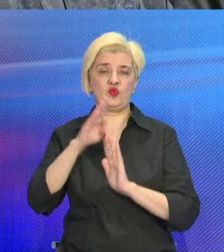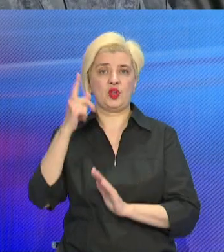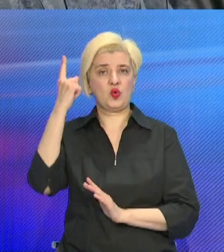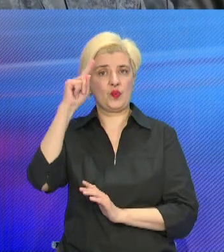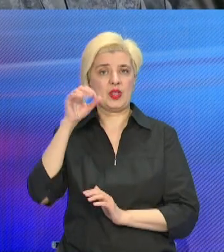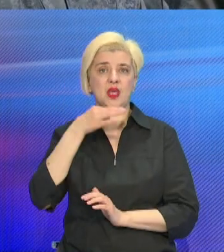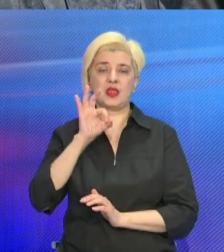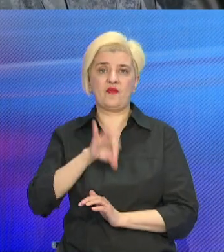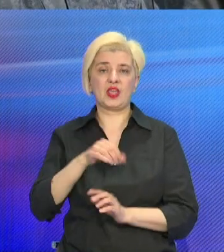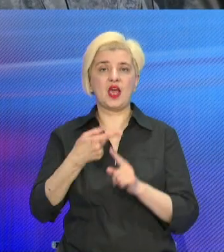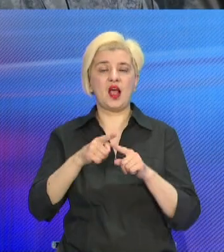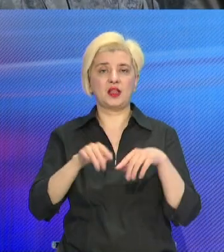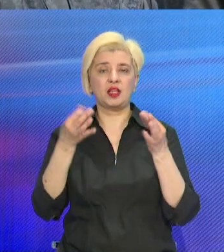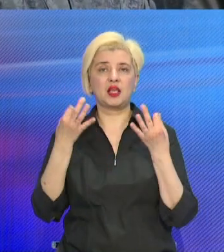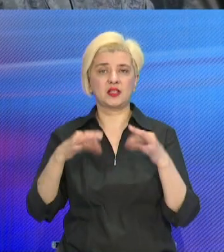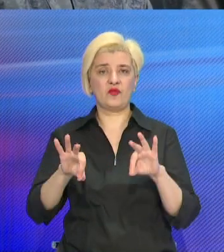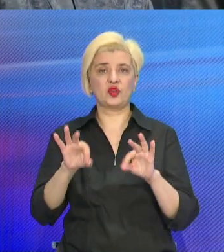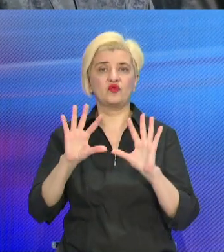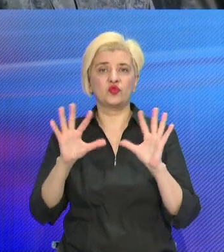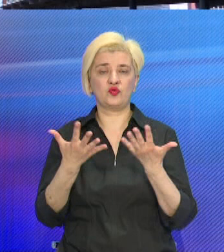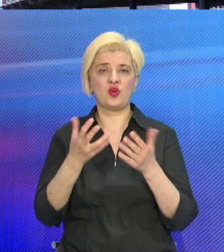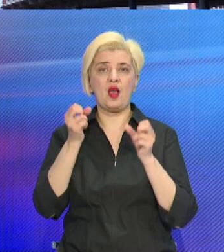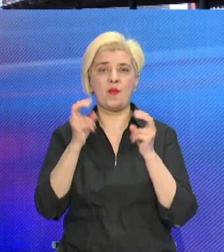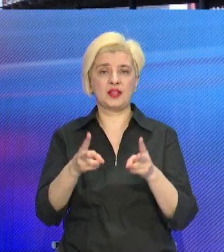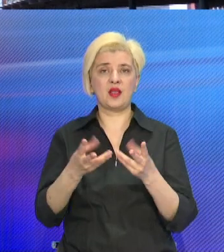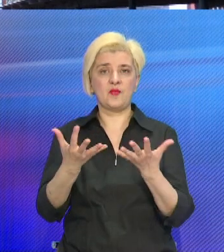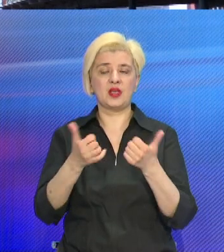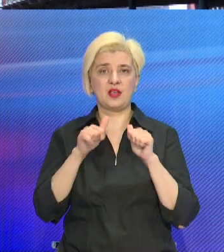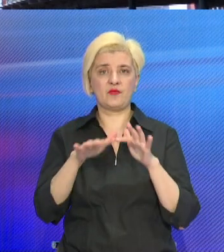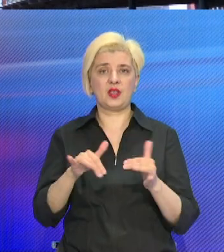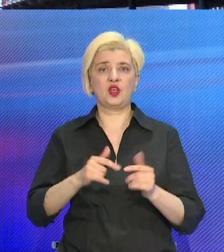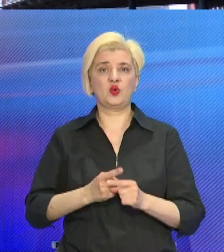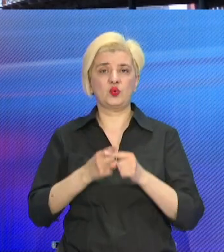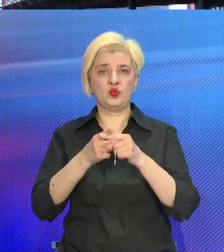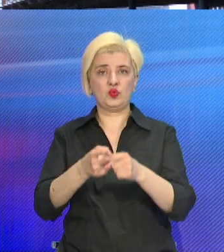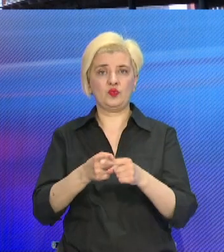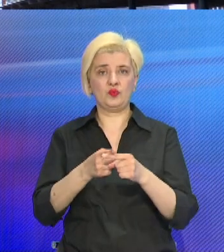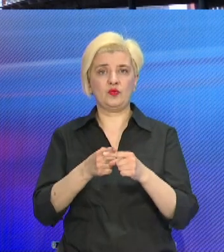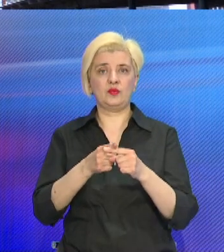Это дозволить у выпадку небеспеки принять необходимые меры и заступить дорогу тем, кто идет не с добром.